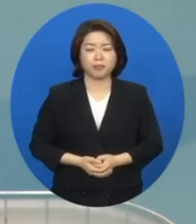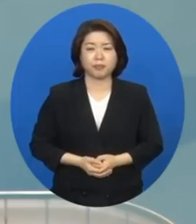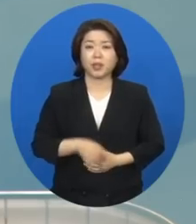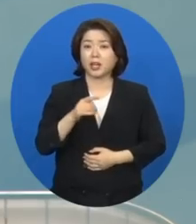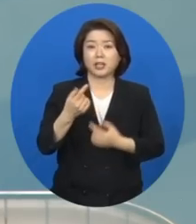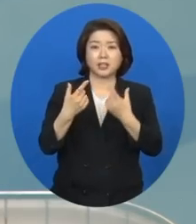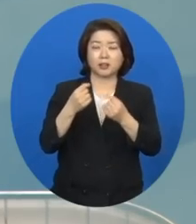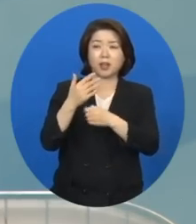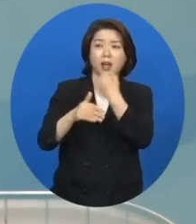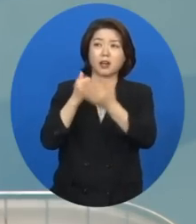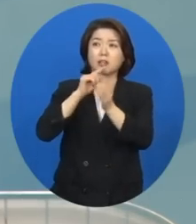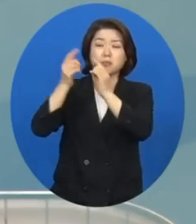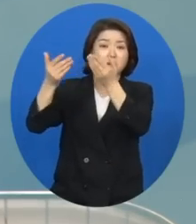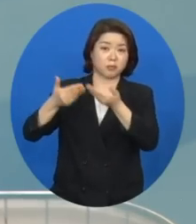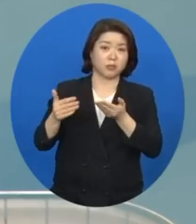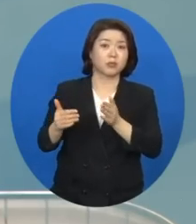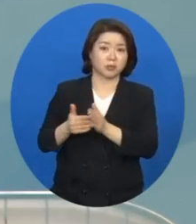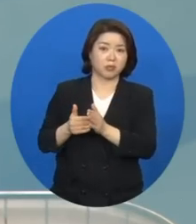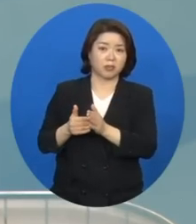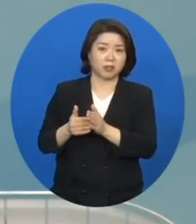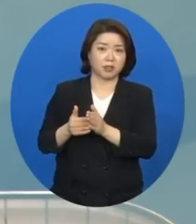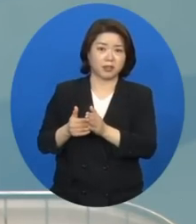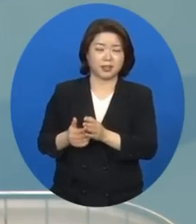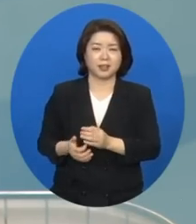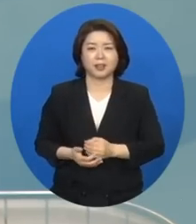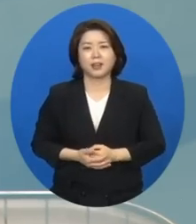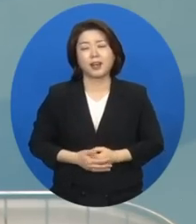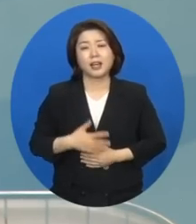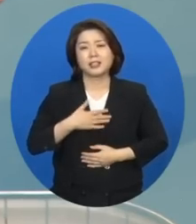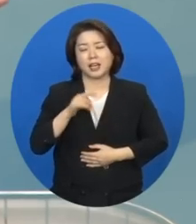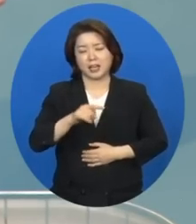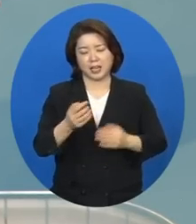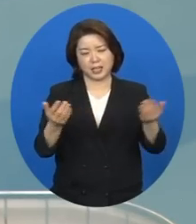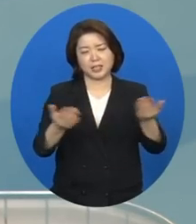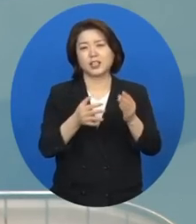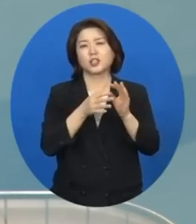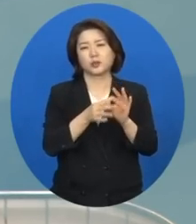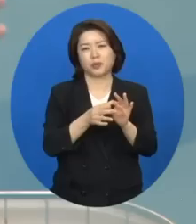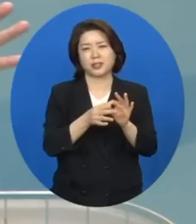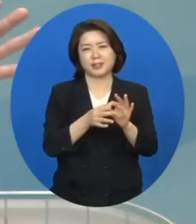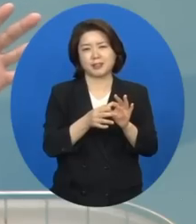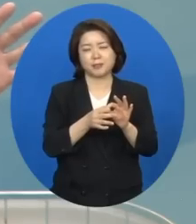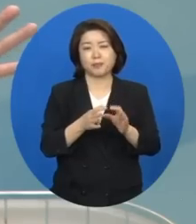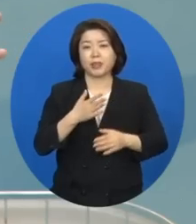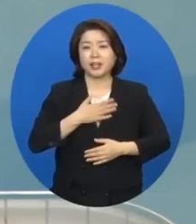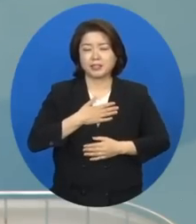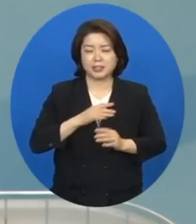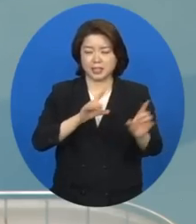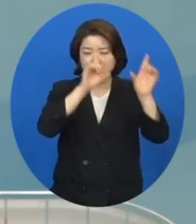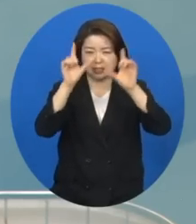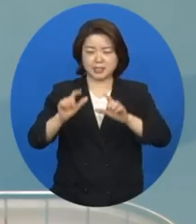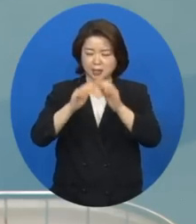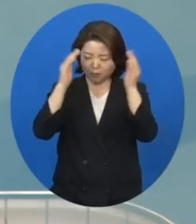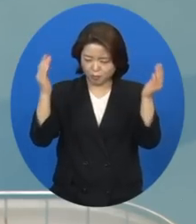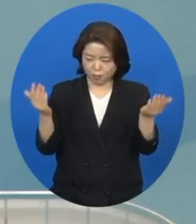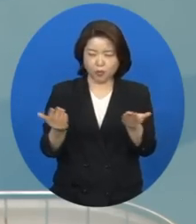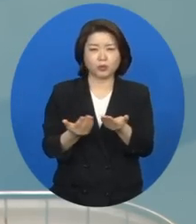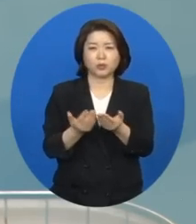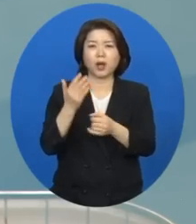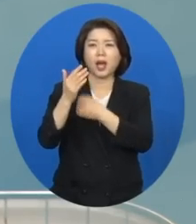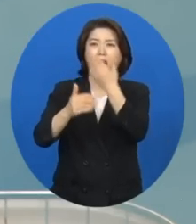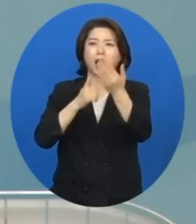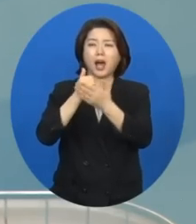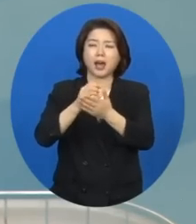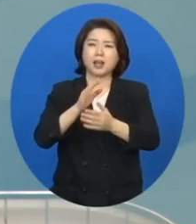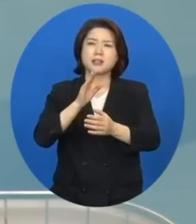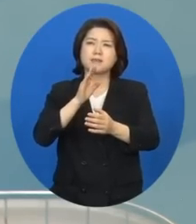이렇게 하나님께서 말씀해 주시는 거예요. 제가 이 사건을 통하여서요 제 삶 전체가 하나님 섭리